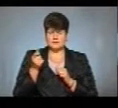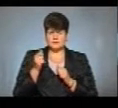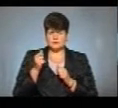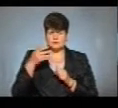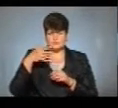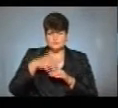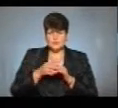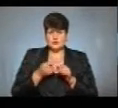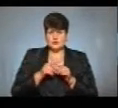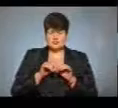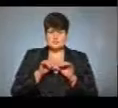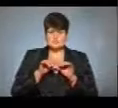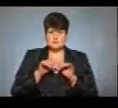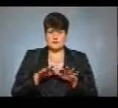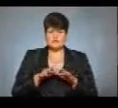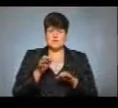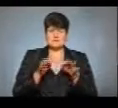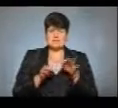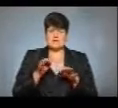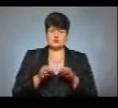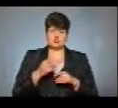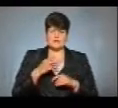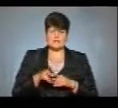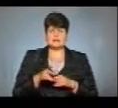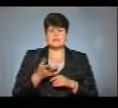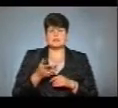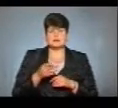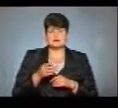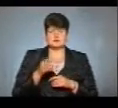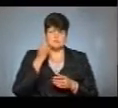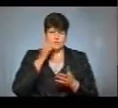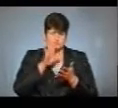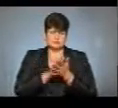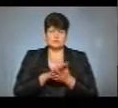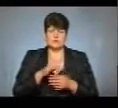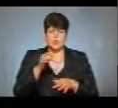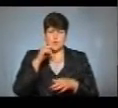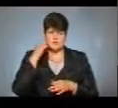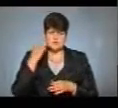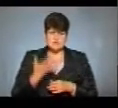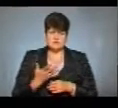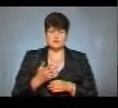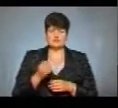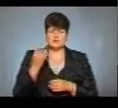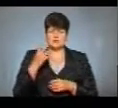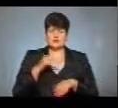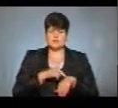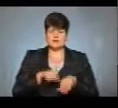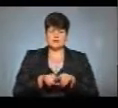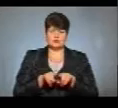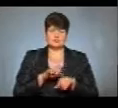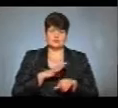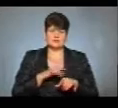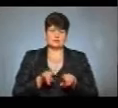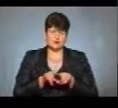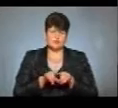цій справі, щоб засудити Росію. Акція пам'яті людей, що загинули в Боїнгу 777, о 14-й також пройшла в Латвії,